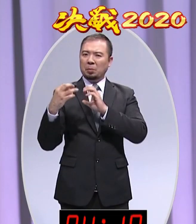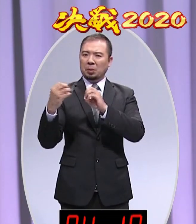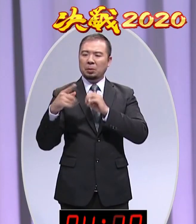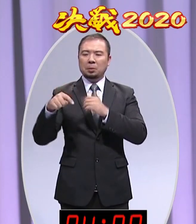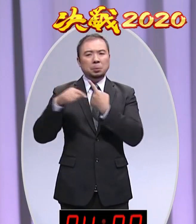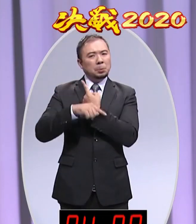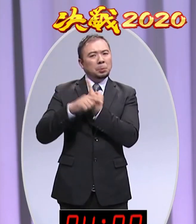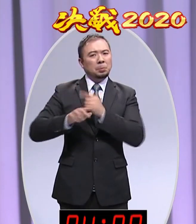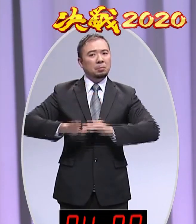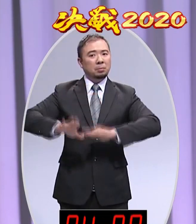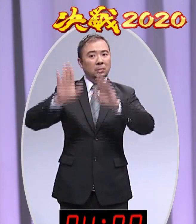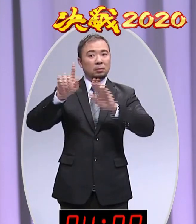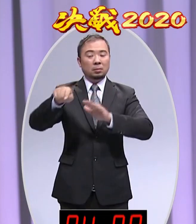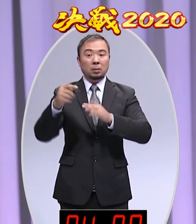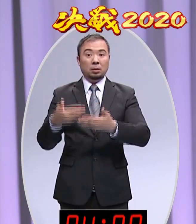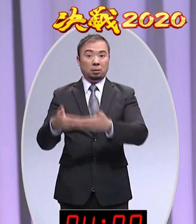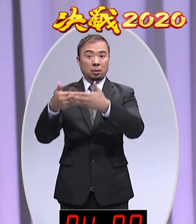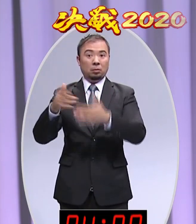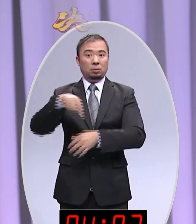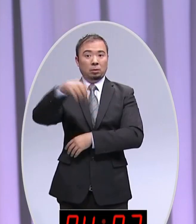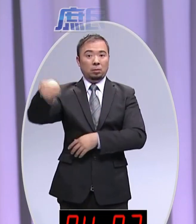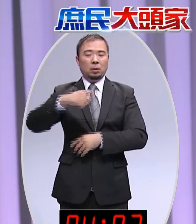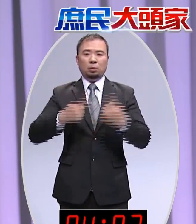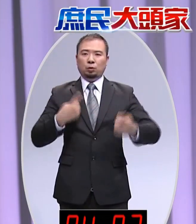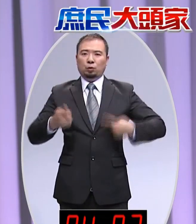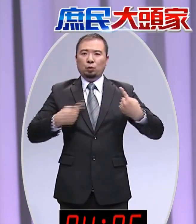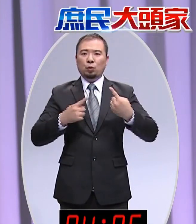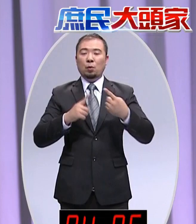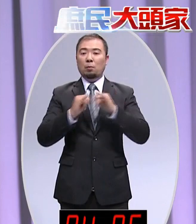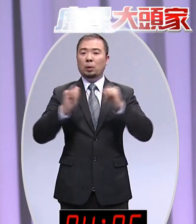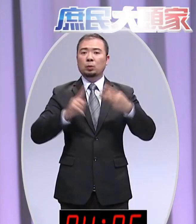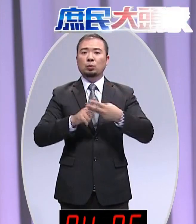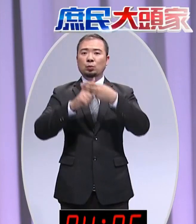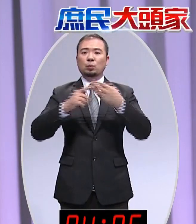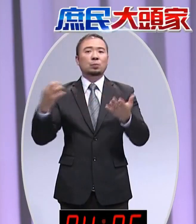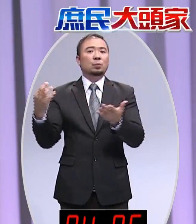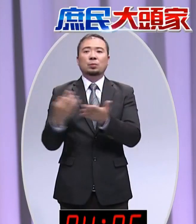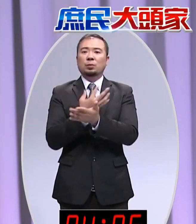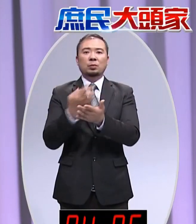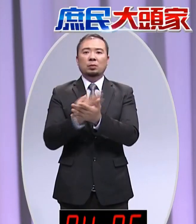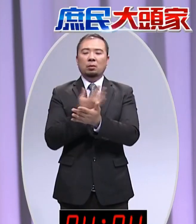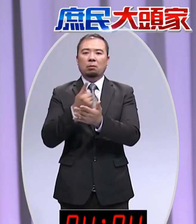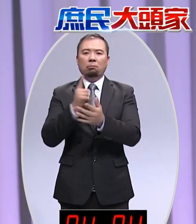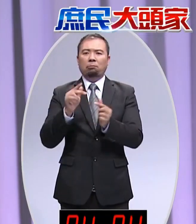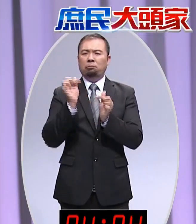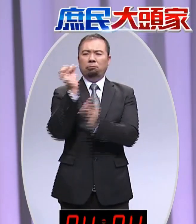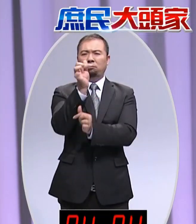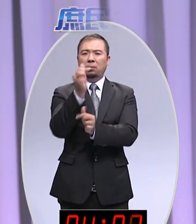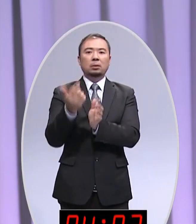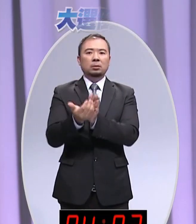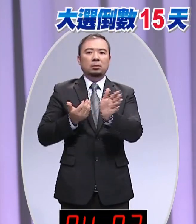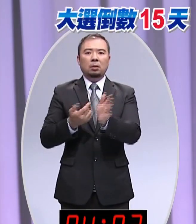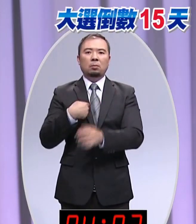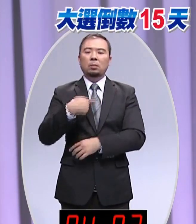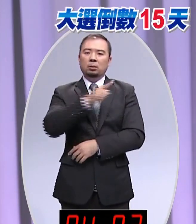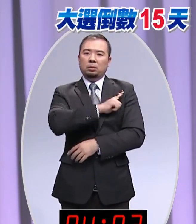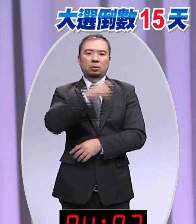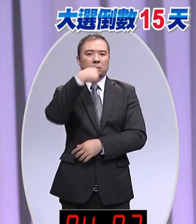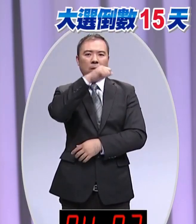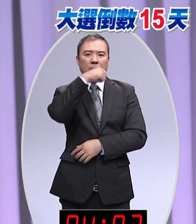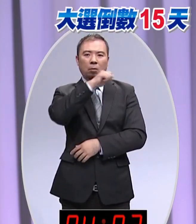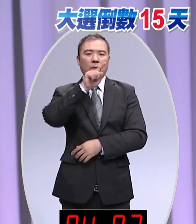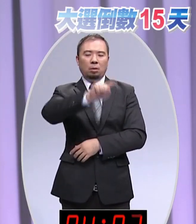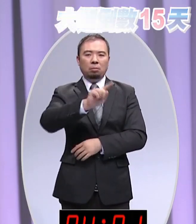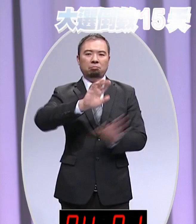完全实践自由民主法治之前，台湾绝对主张维持现状，处于